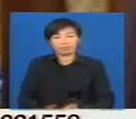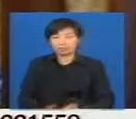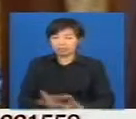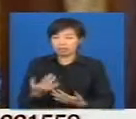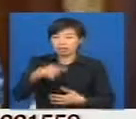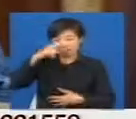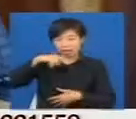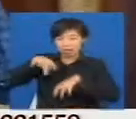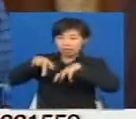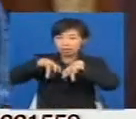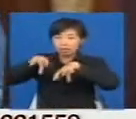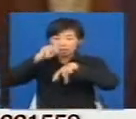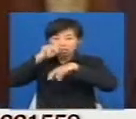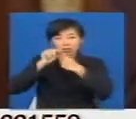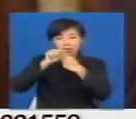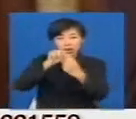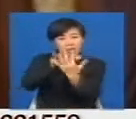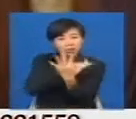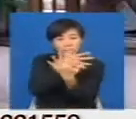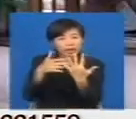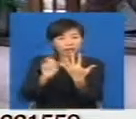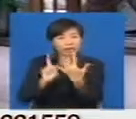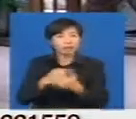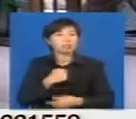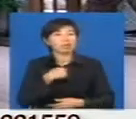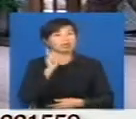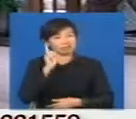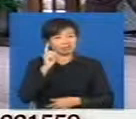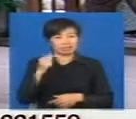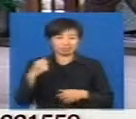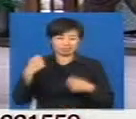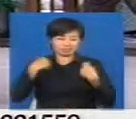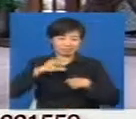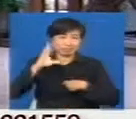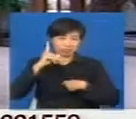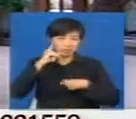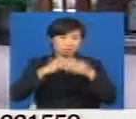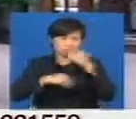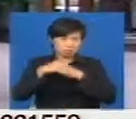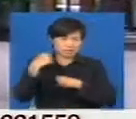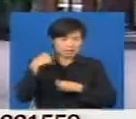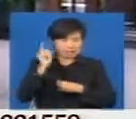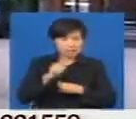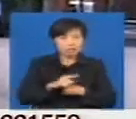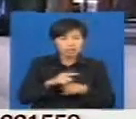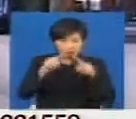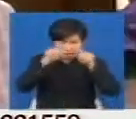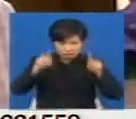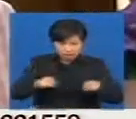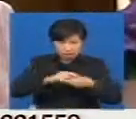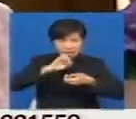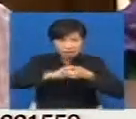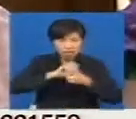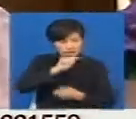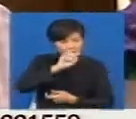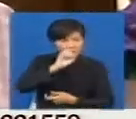ำของเราต่อไป อันนั้นเนี่ยเขาที่จริงเป็นแถมน ะ นะครับก็คือเราที่จริงมันเขียนเอาไว้ใน TOR นะครับแต่ว่าไม่ได้ระบุว่าที่ไ